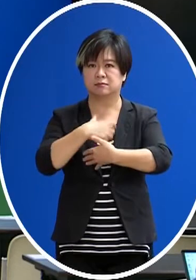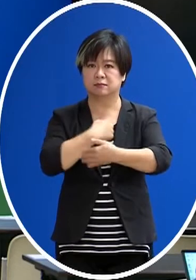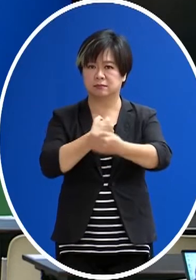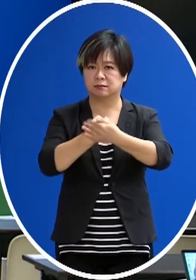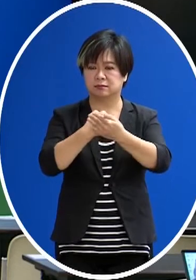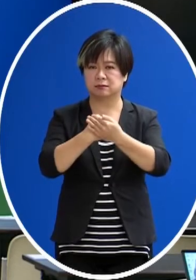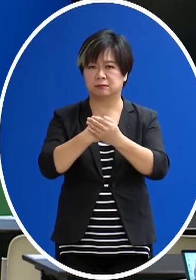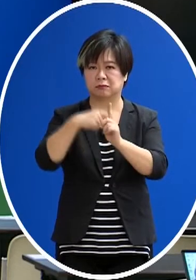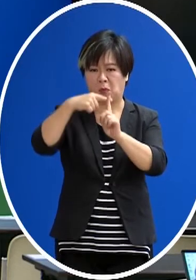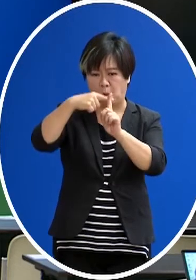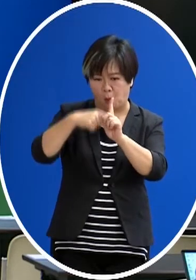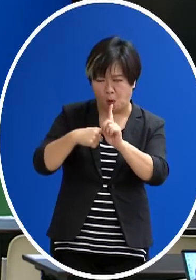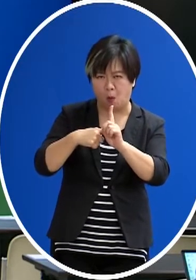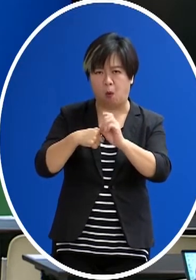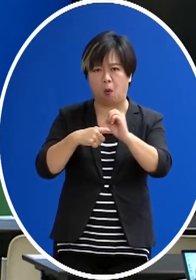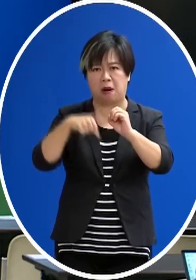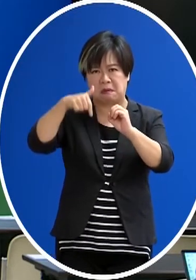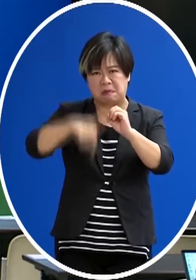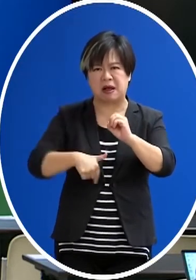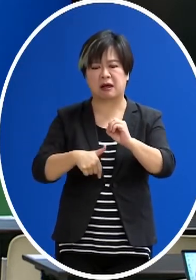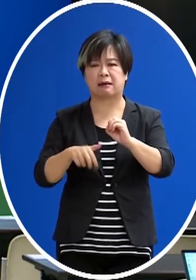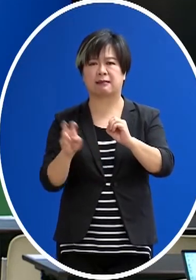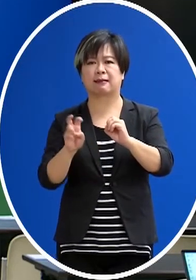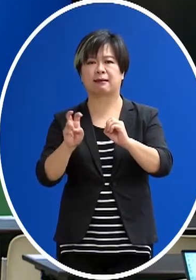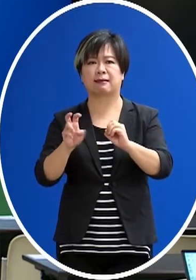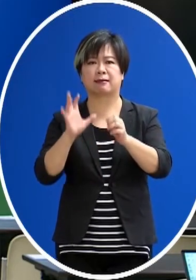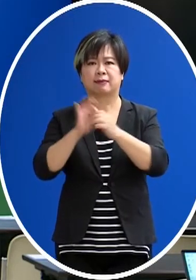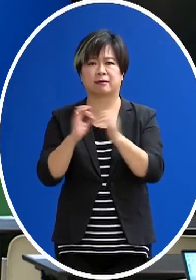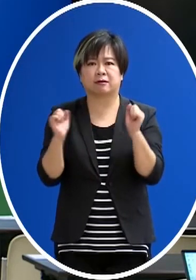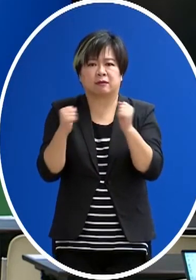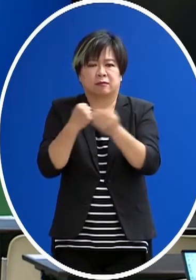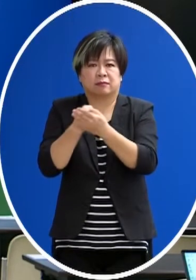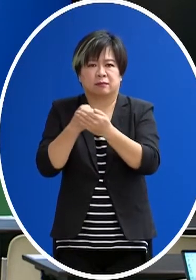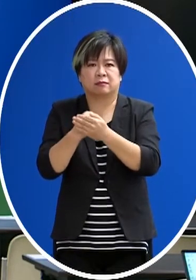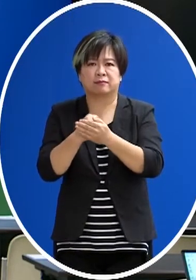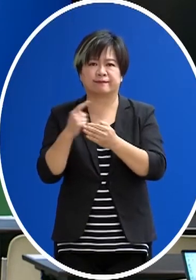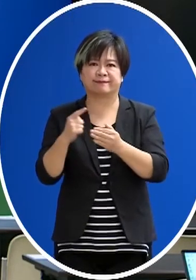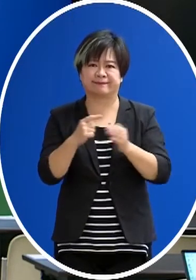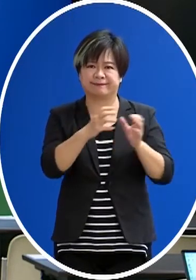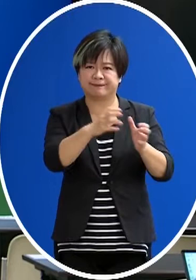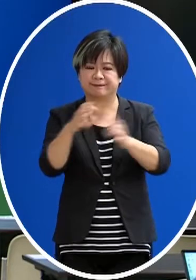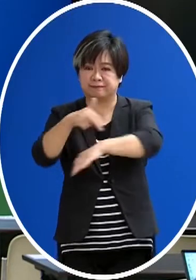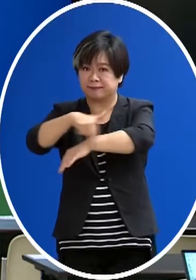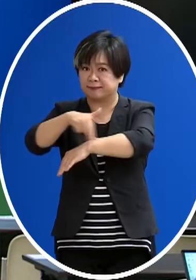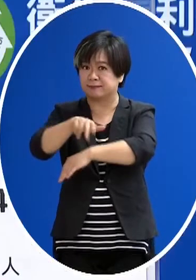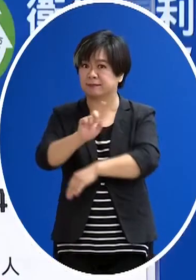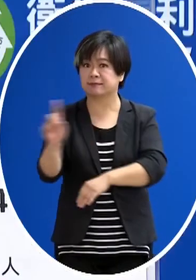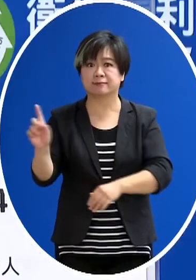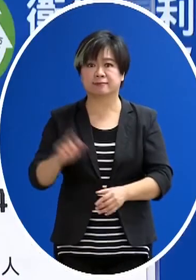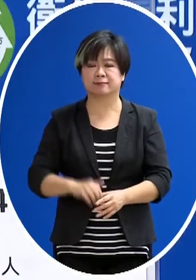在-20度的部分，那想问一下我们这个冷链设点的部分我们会怎么样规划？谢谢。